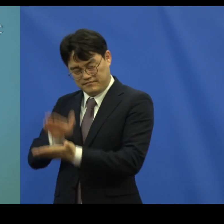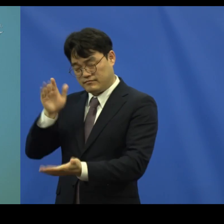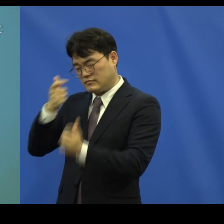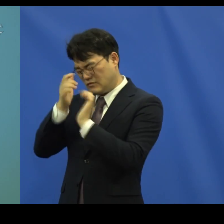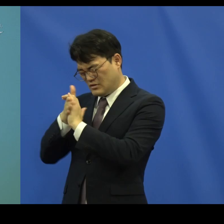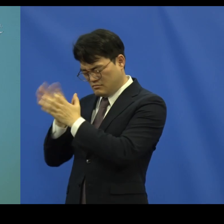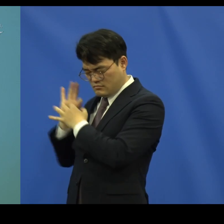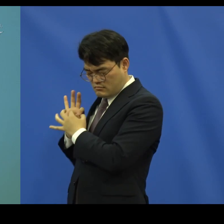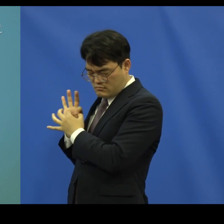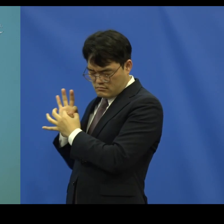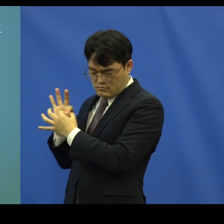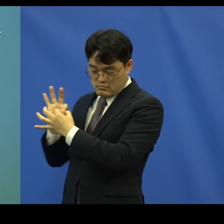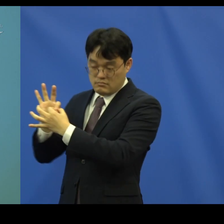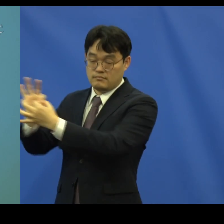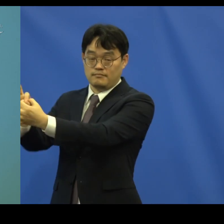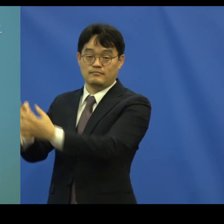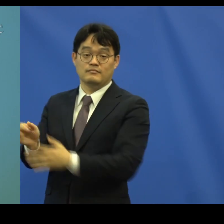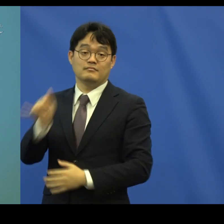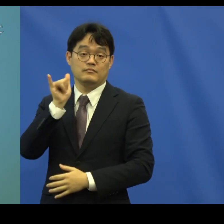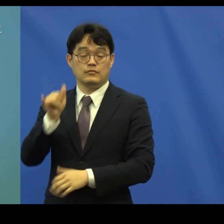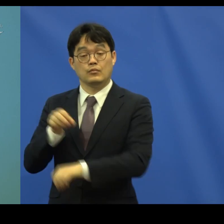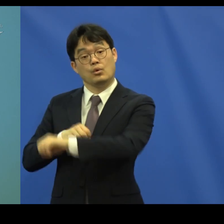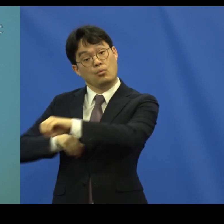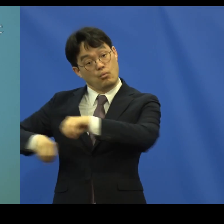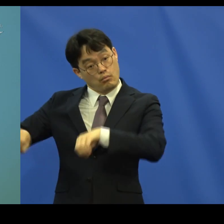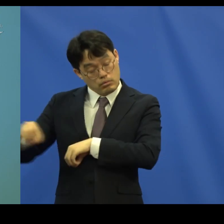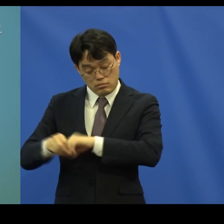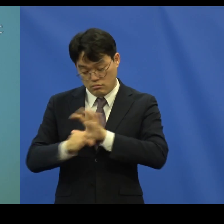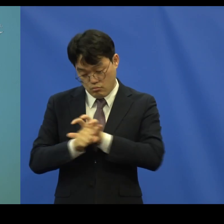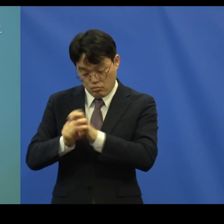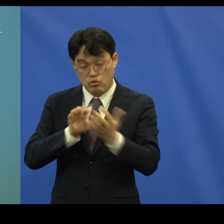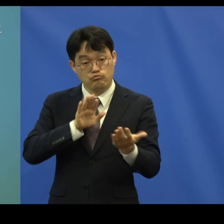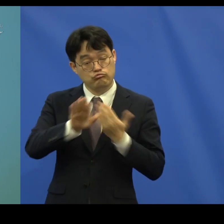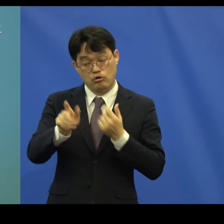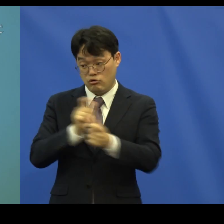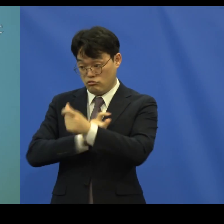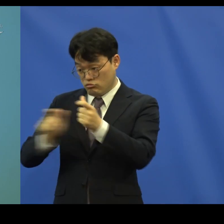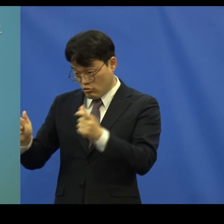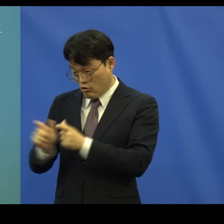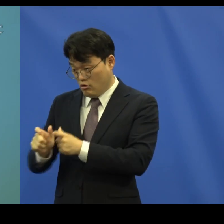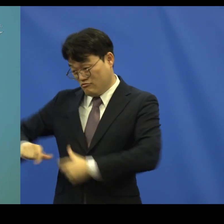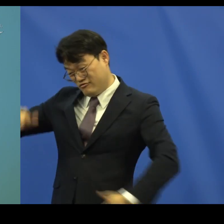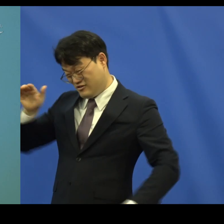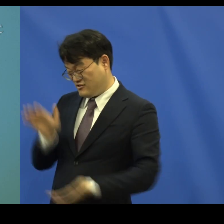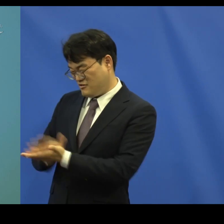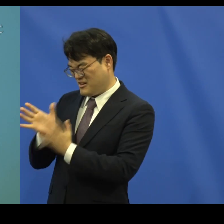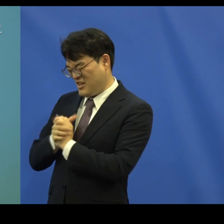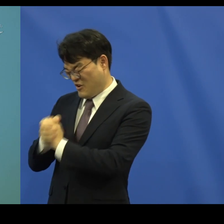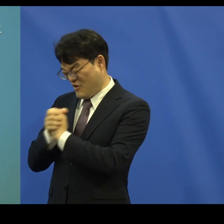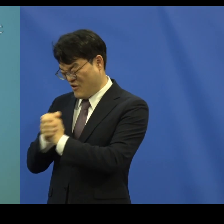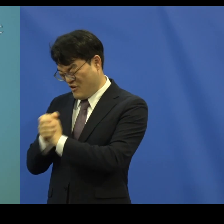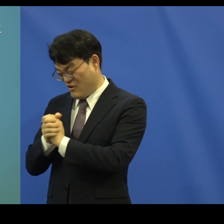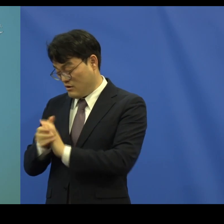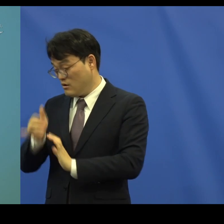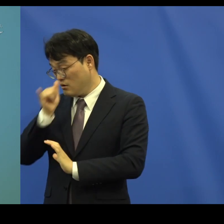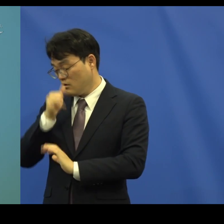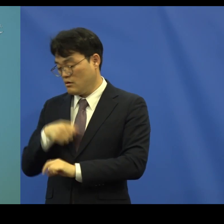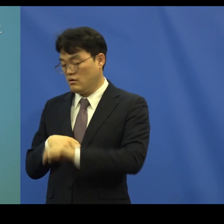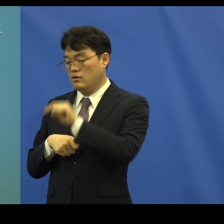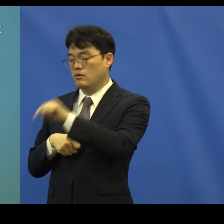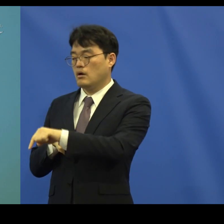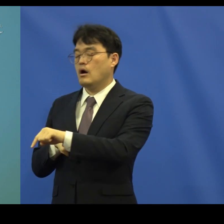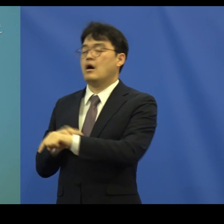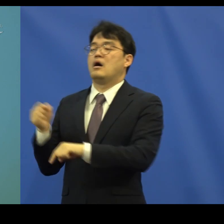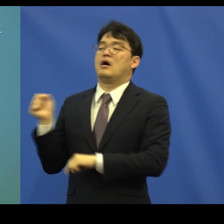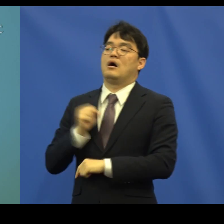그러니까 금요 철야가 팬데믹 이후에 오히려 더 치고 올라가는 분위기가 있어요. 그러니까 이게 여기에 뭔가가 있는 거죠. 한국